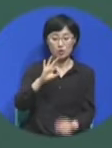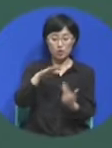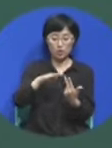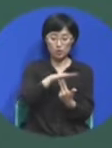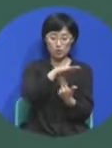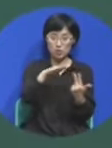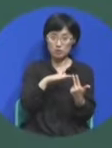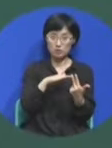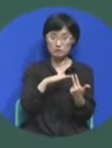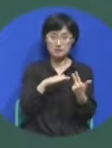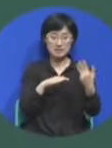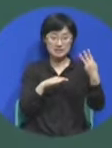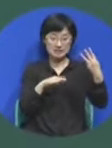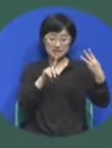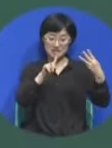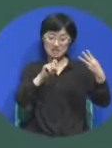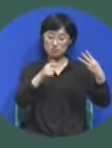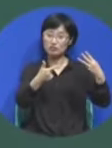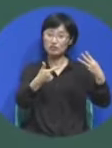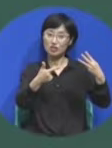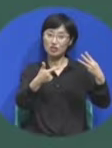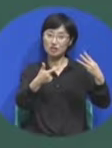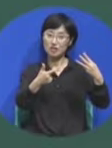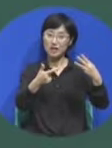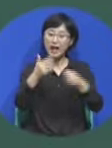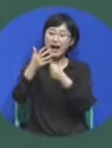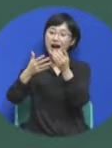독생자를 주셨으니 그 주일학교 때 배운 노래예요.